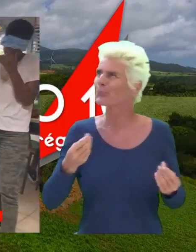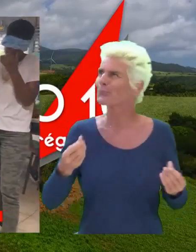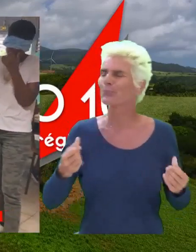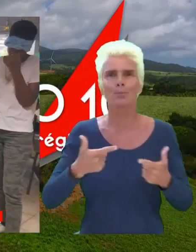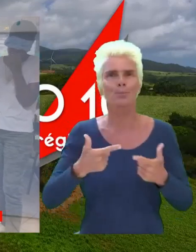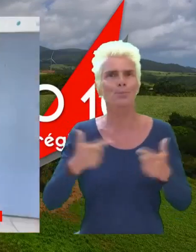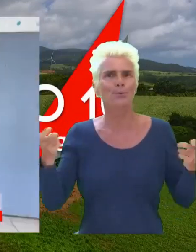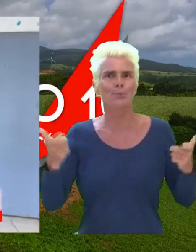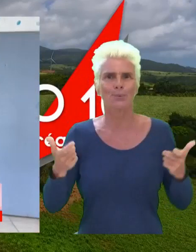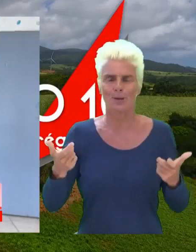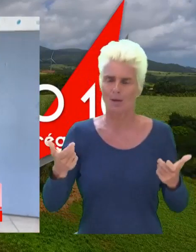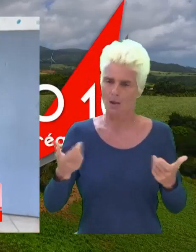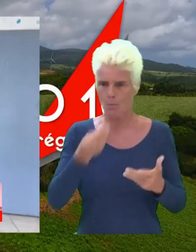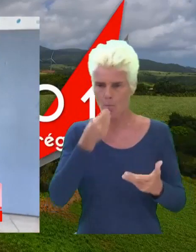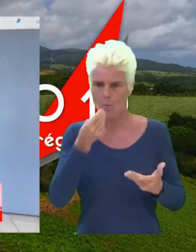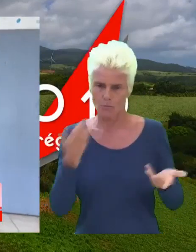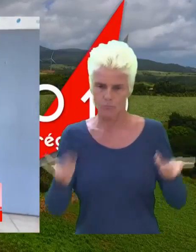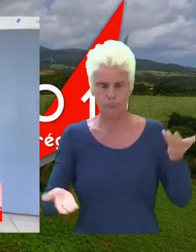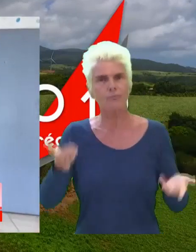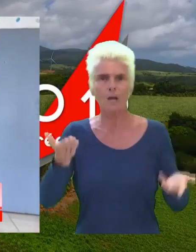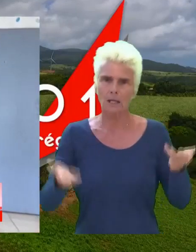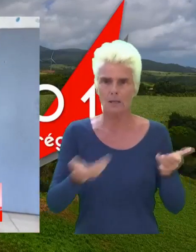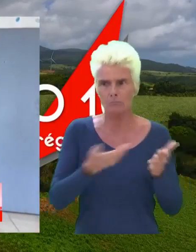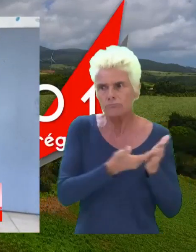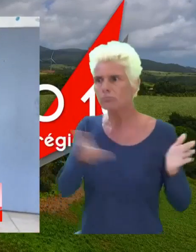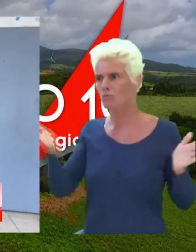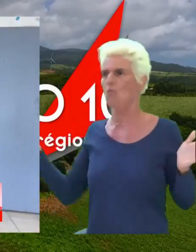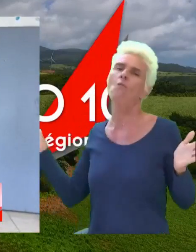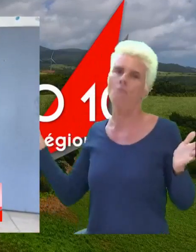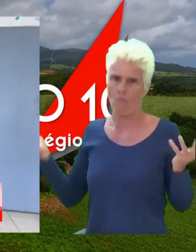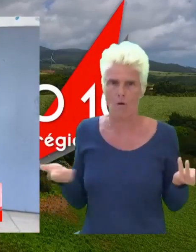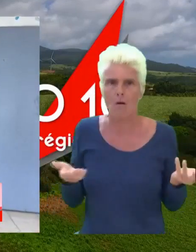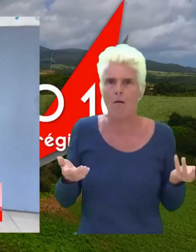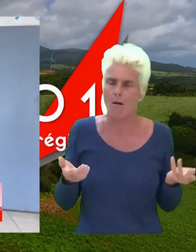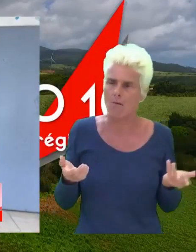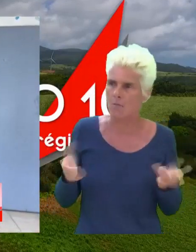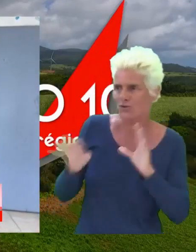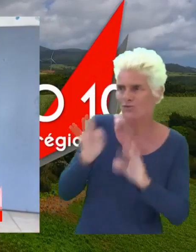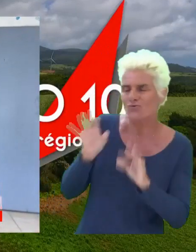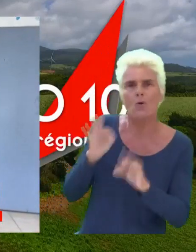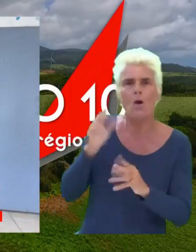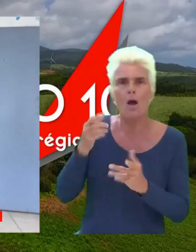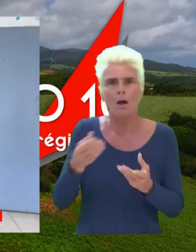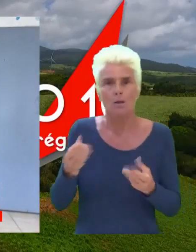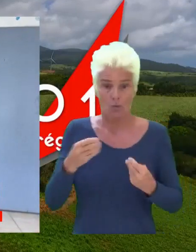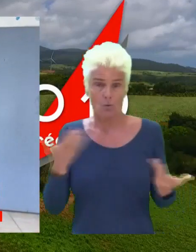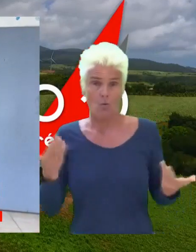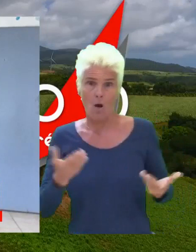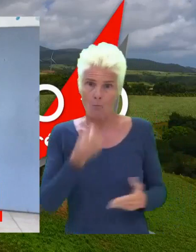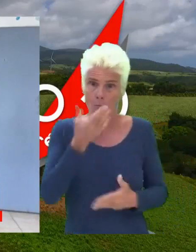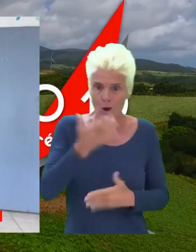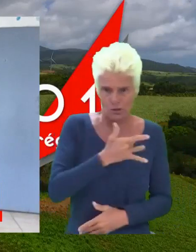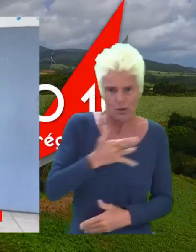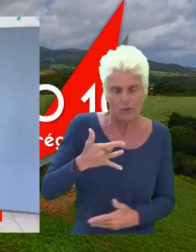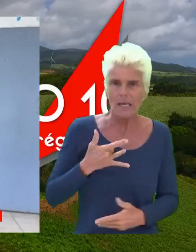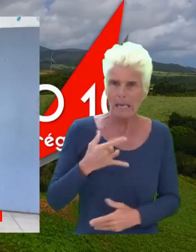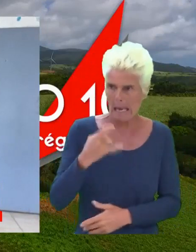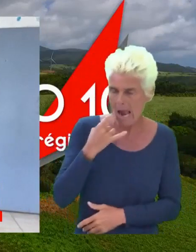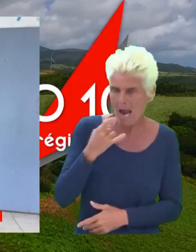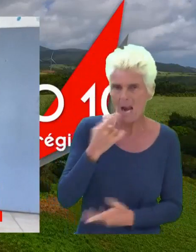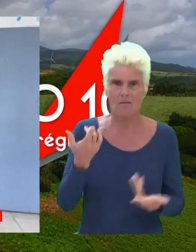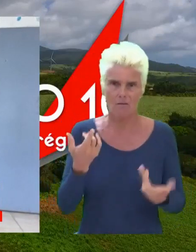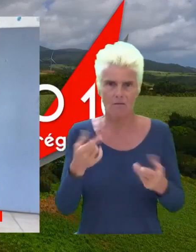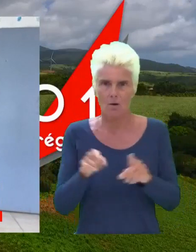alimentation variée parce que cette alimentation et bien elle permet d'être en bonne santé et la santé des élèves permet